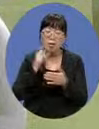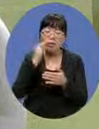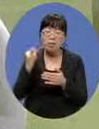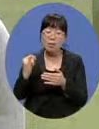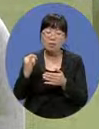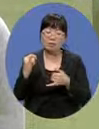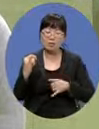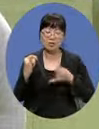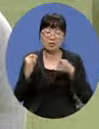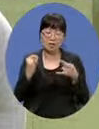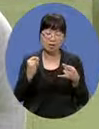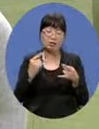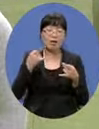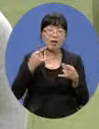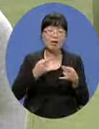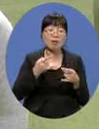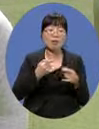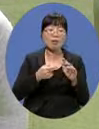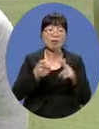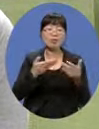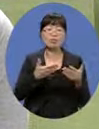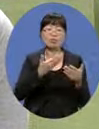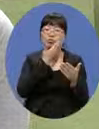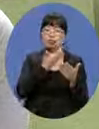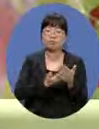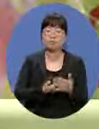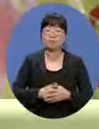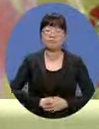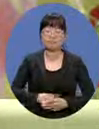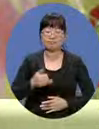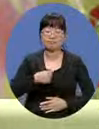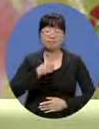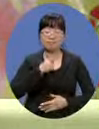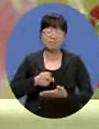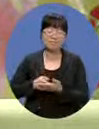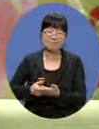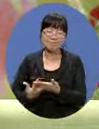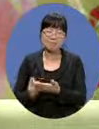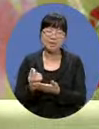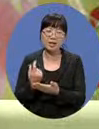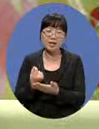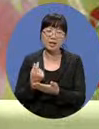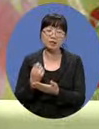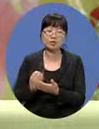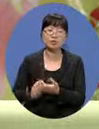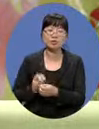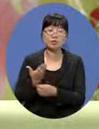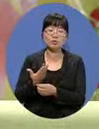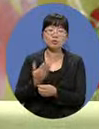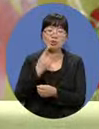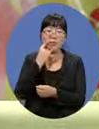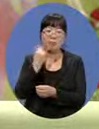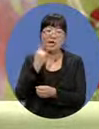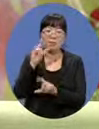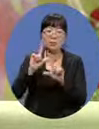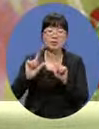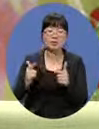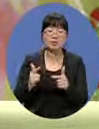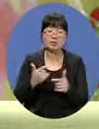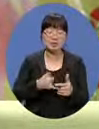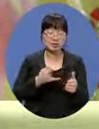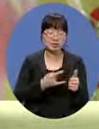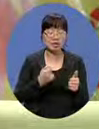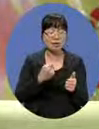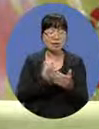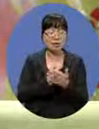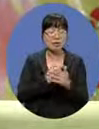아이한테 표현해 주는 게 좋습니다. 그래요. 어떻게 보면 정말 내 아이의 요구에만 바로바로 반응하는 엄마의 모습이 아니라 아이한테 좀 섭섭한 마음이 들게